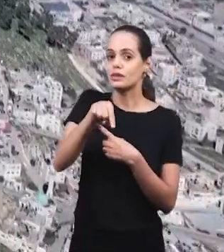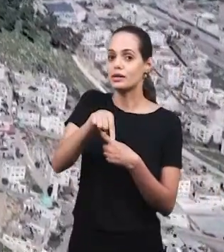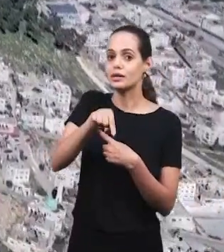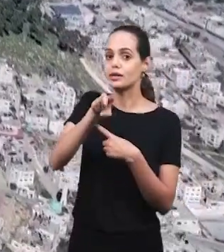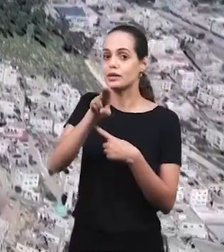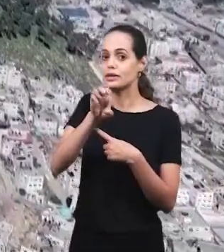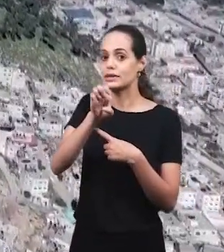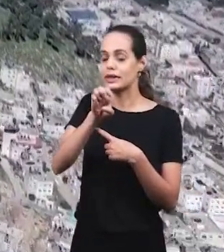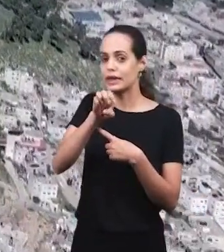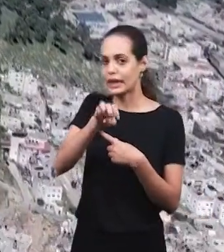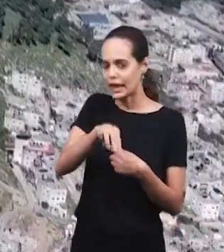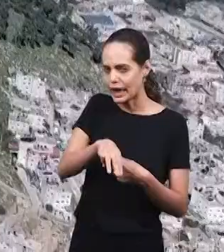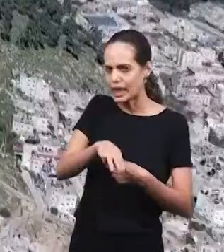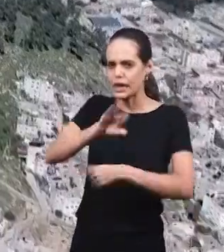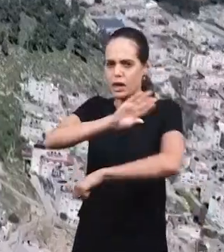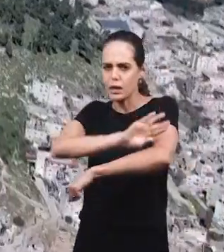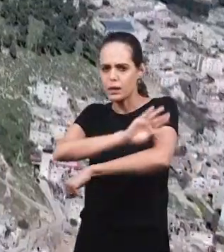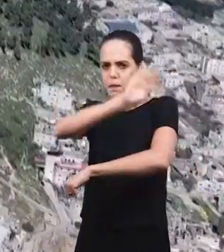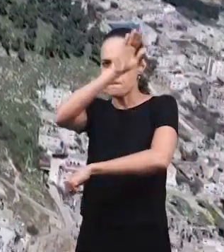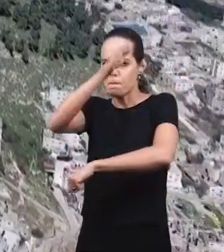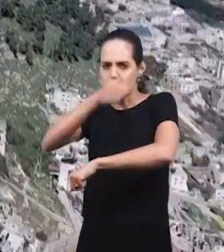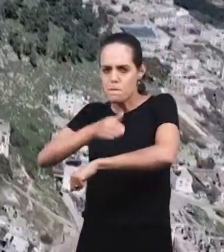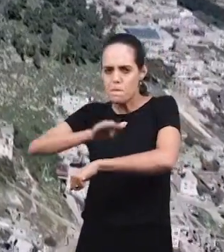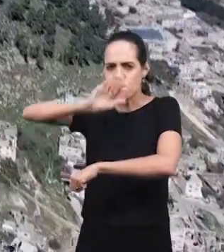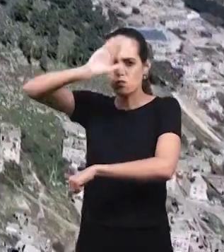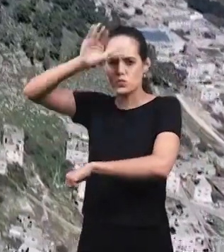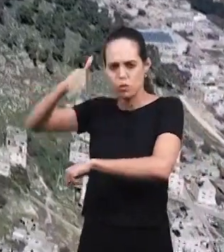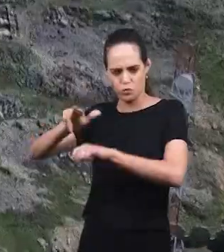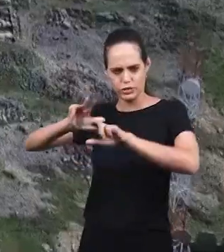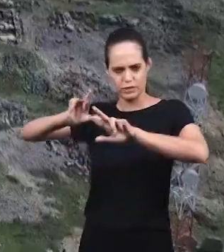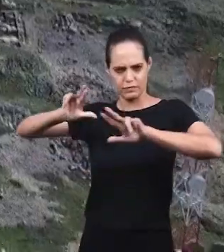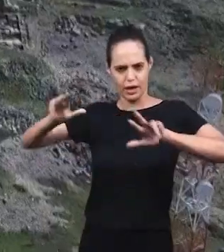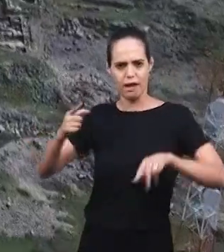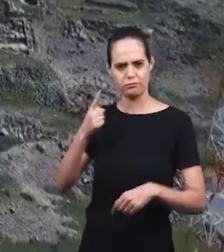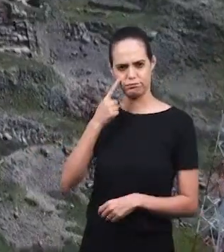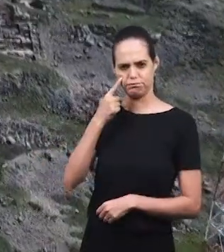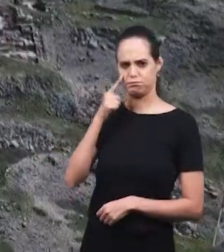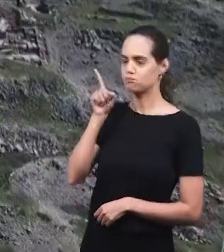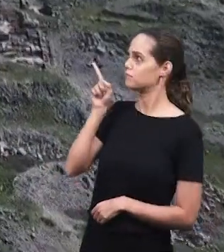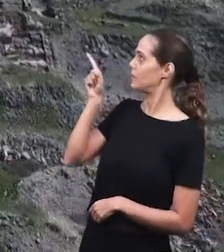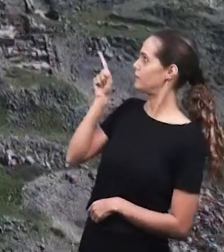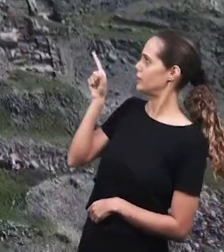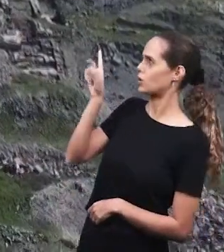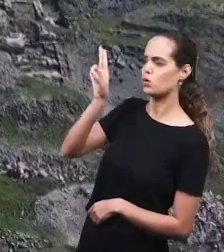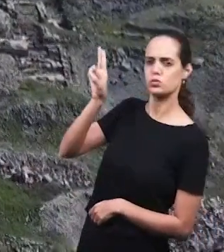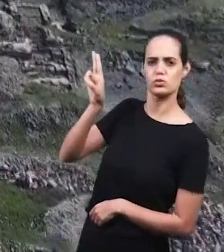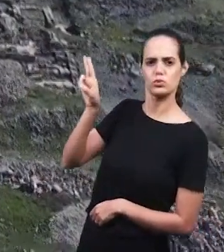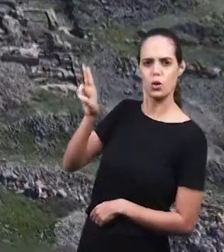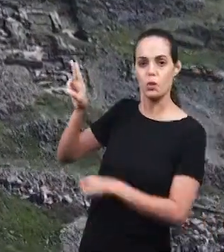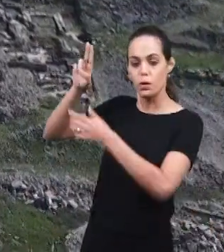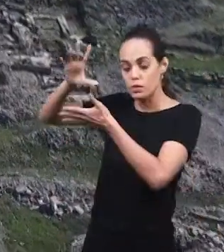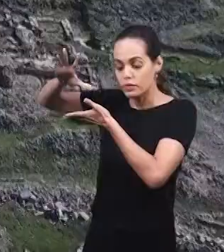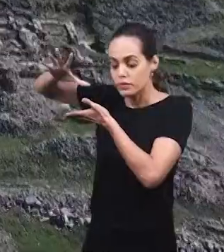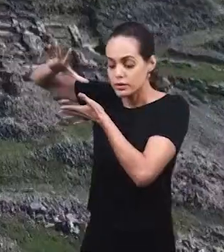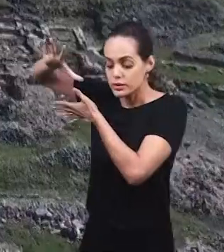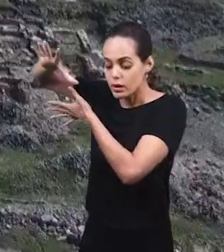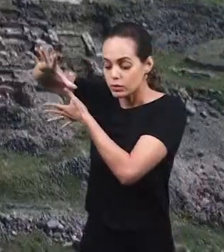jours. On voit le mont Ebal d'un côté, le Gérizim d'un côté, une vision panoramique.